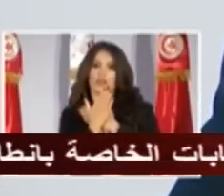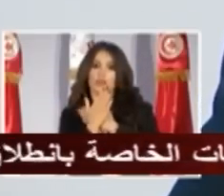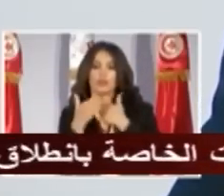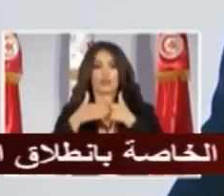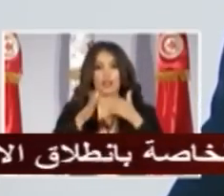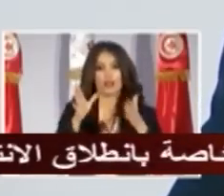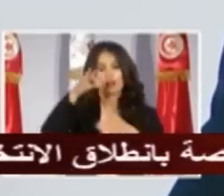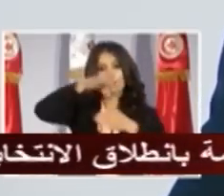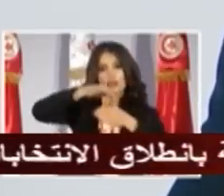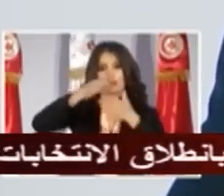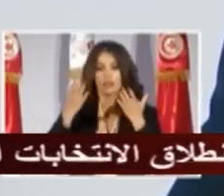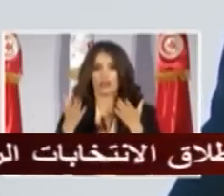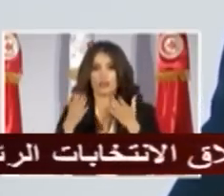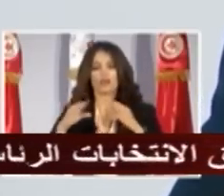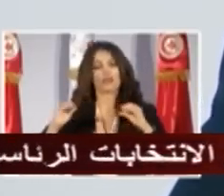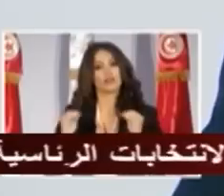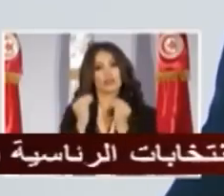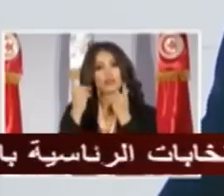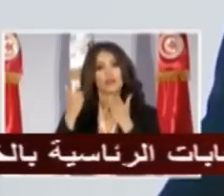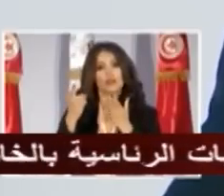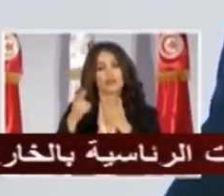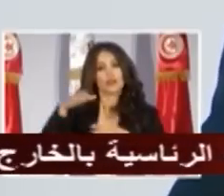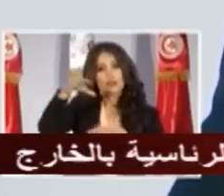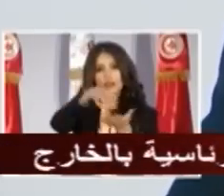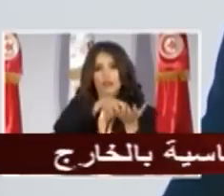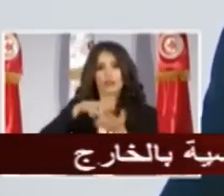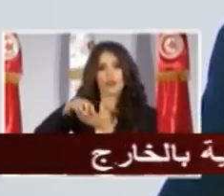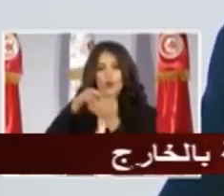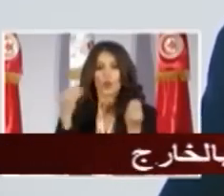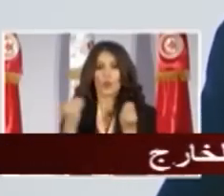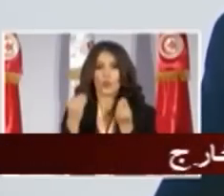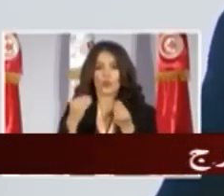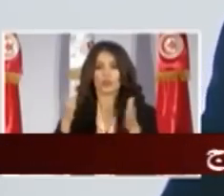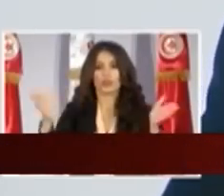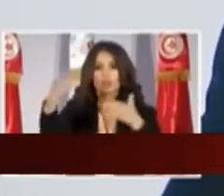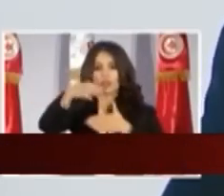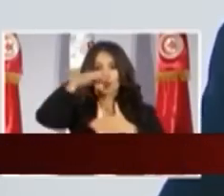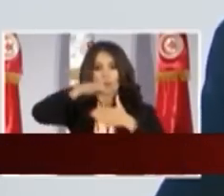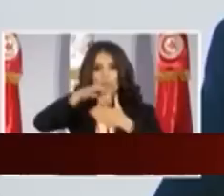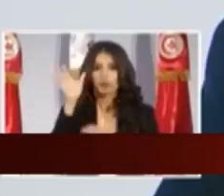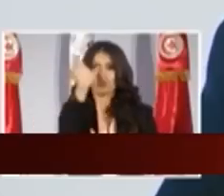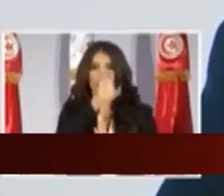تم افتتاح مراكز الاقتراع باوروبا